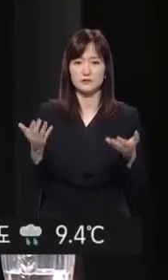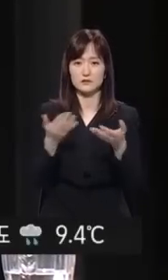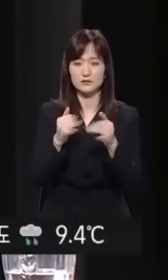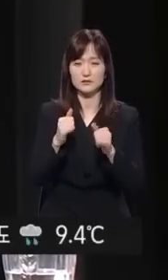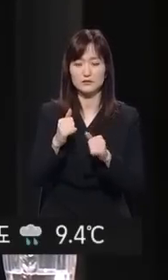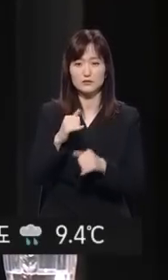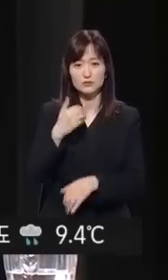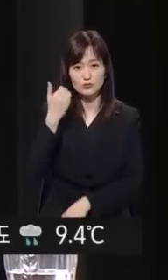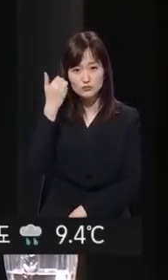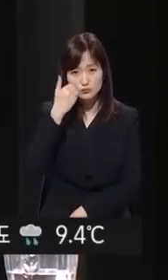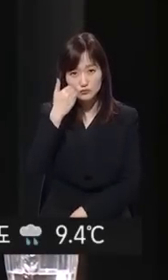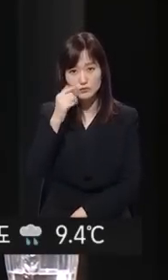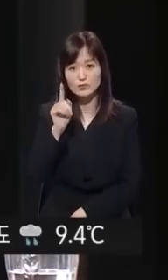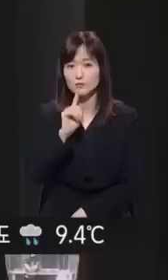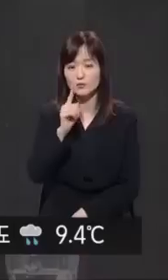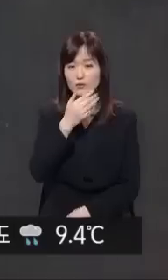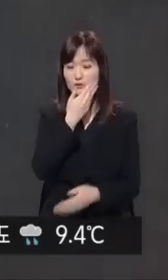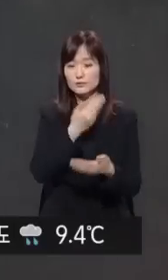뭐였을까요